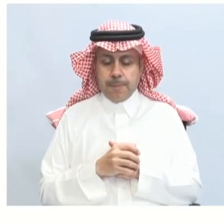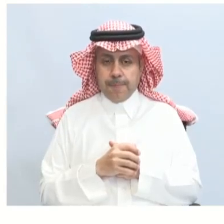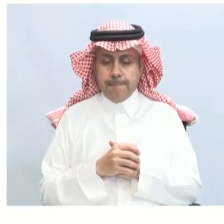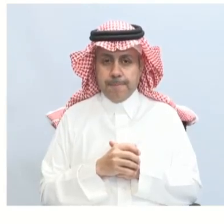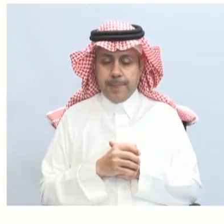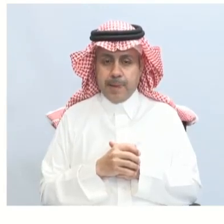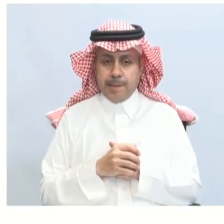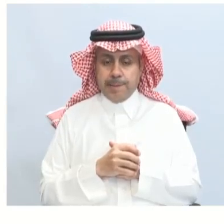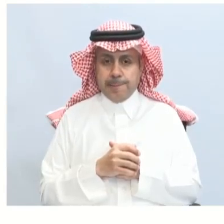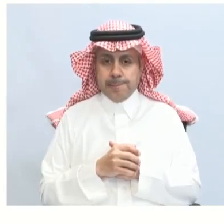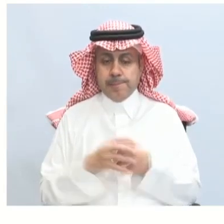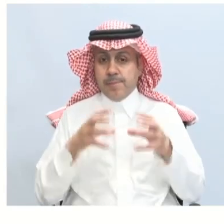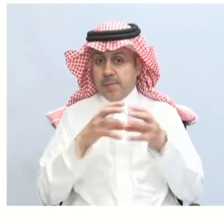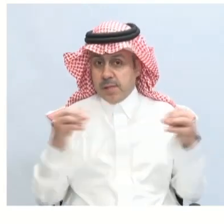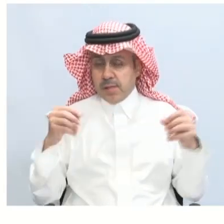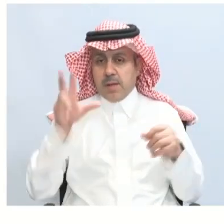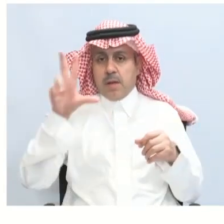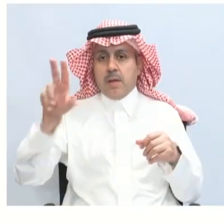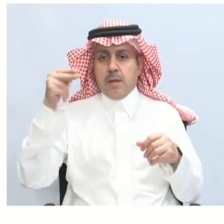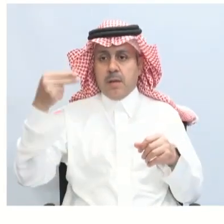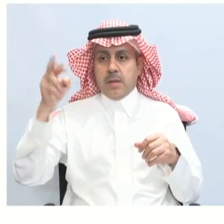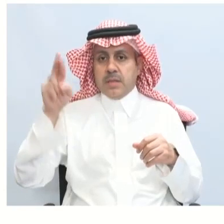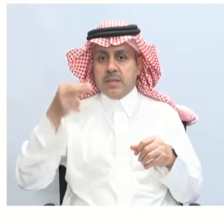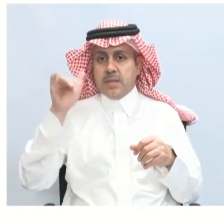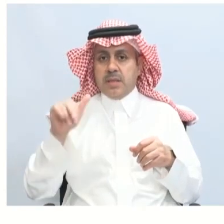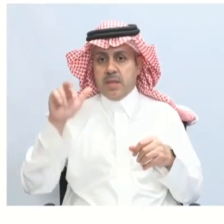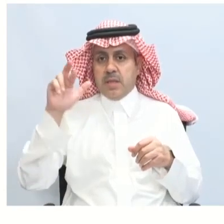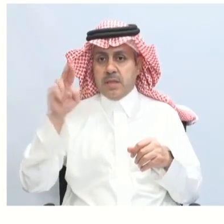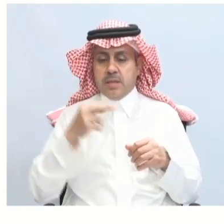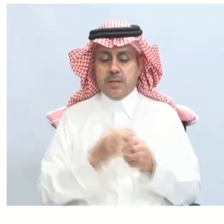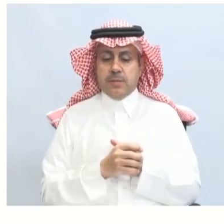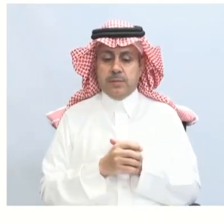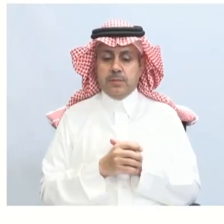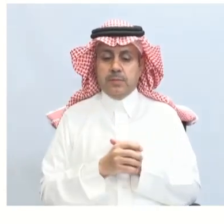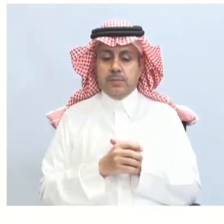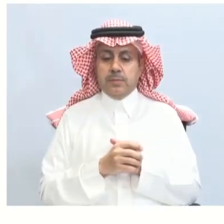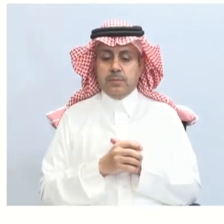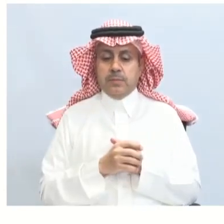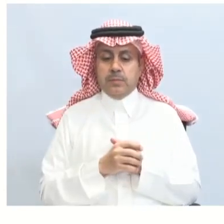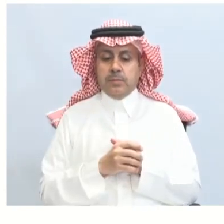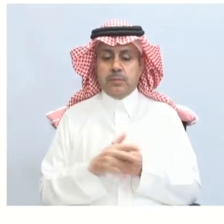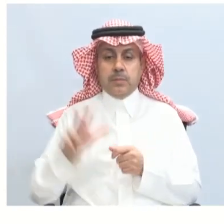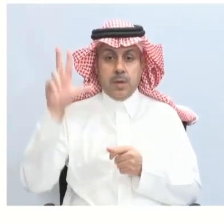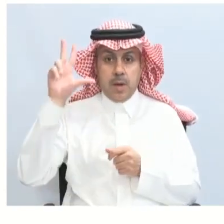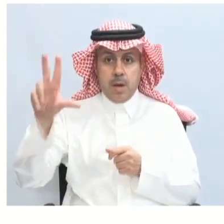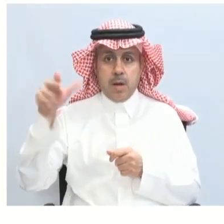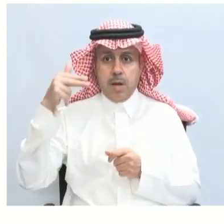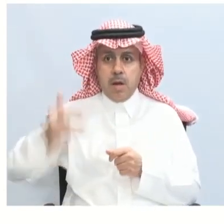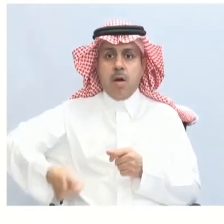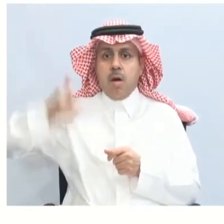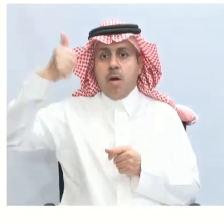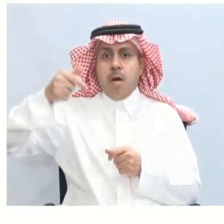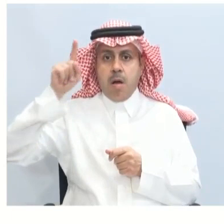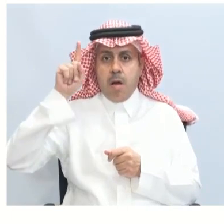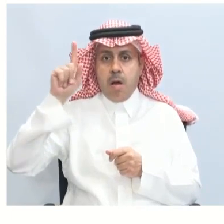السابقه العزيز ما معنى هذه الكلمه احسنتم نقول الغالب